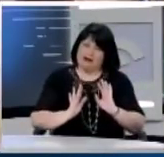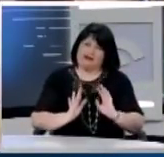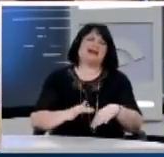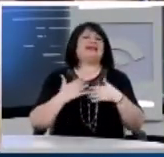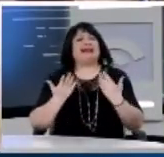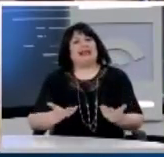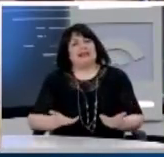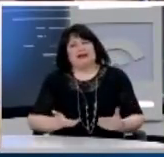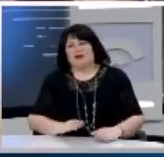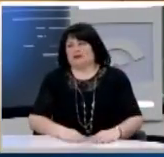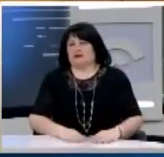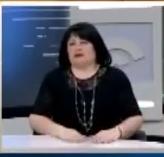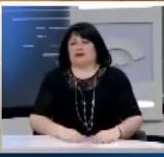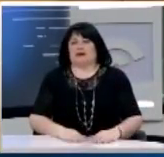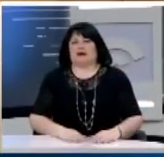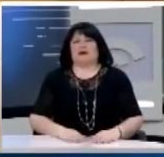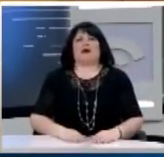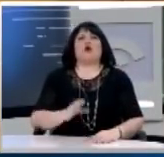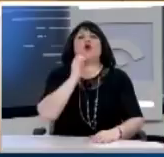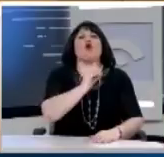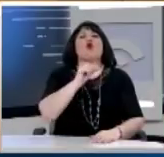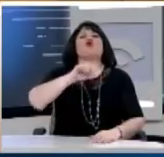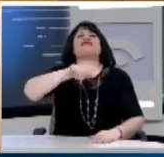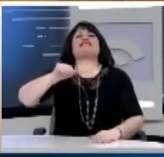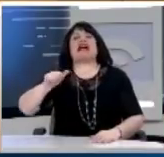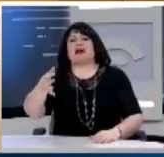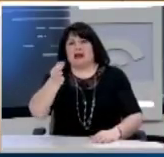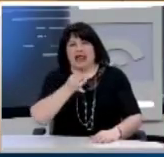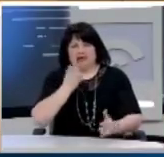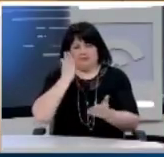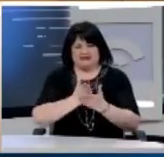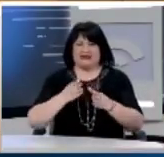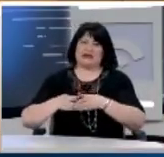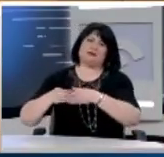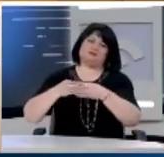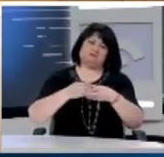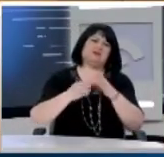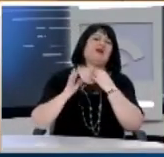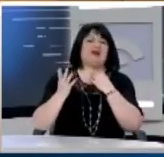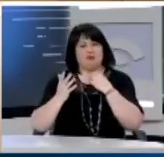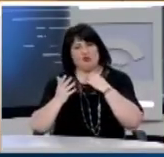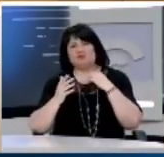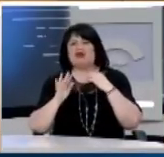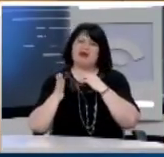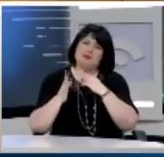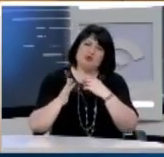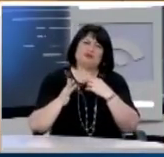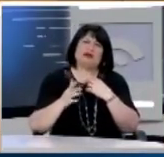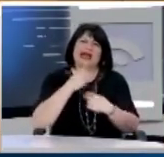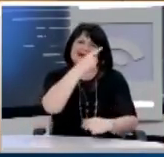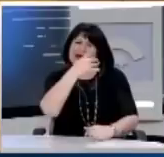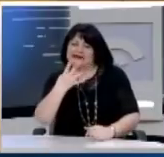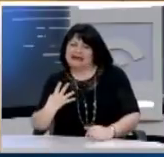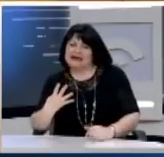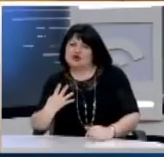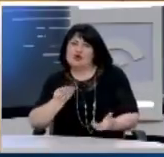λέει ότι σε όλες τις χώρες του ΟΣΑ τα μεσαία στρώματα ενώ ξοδεύανε το